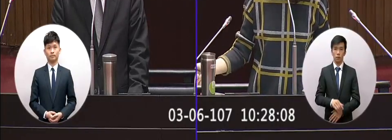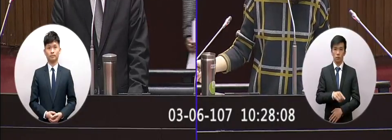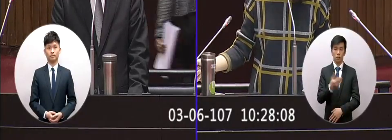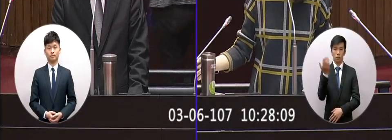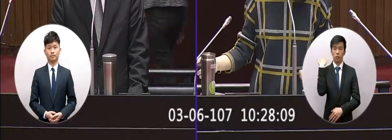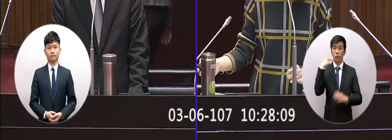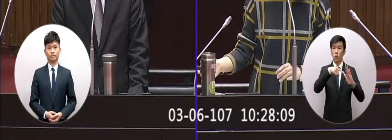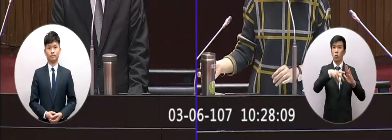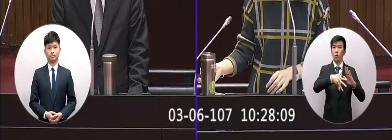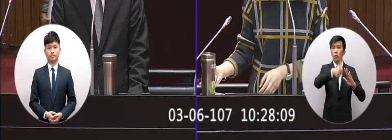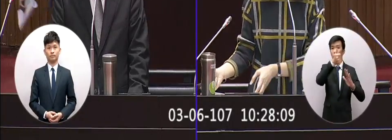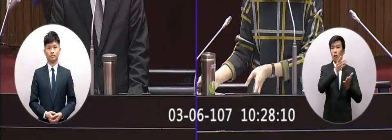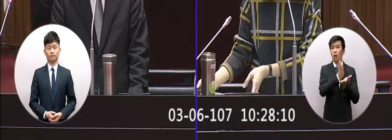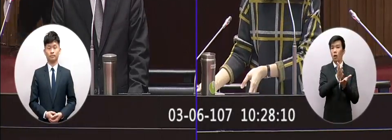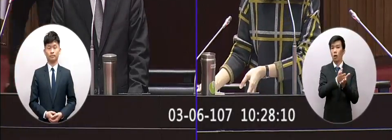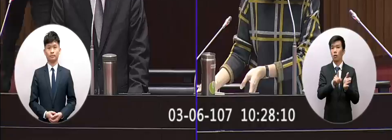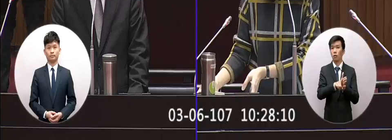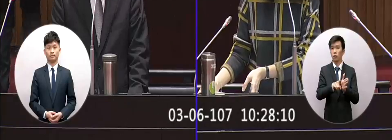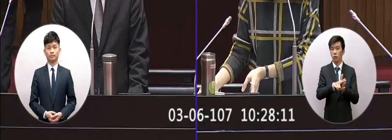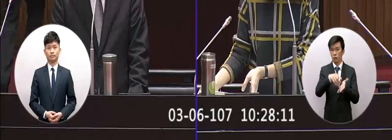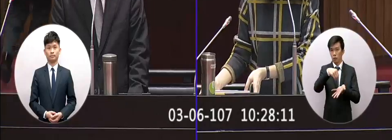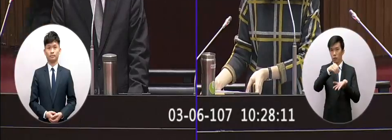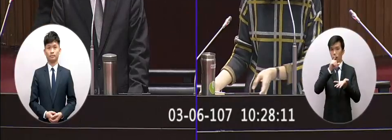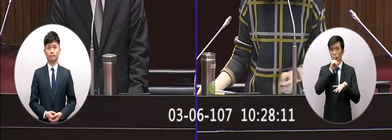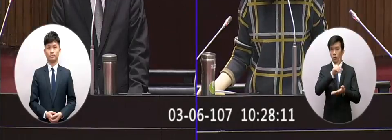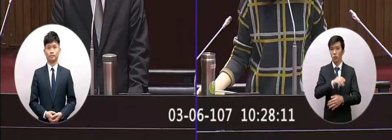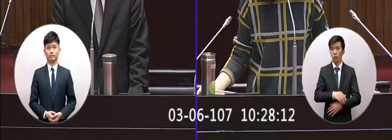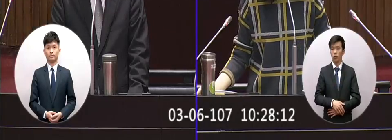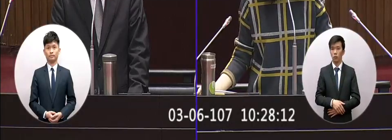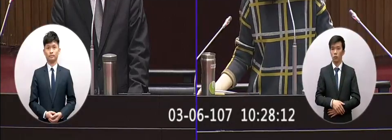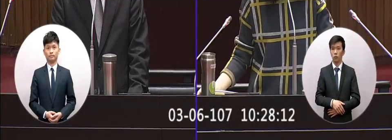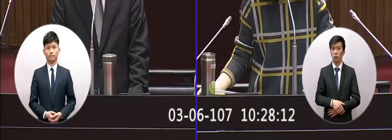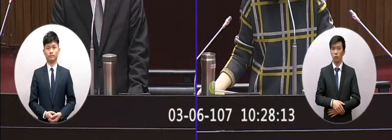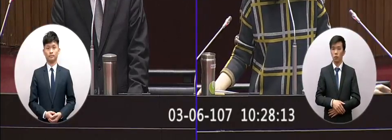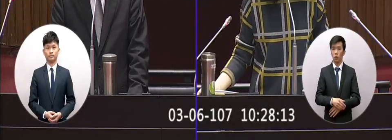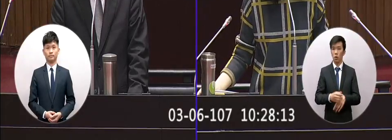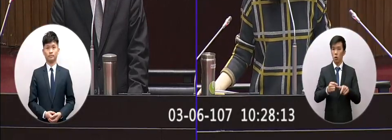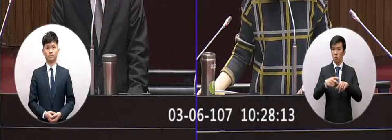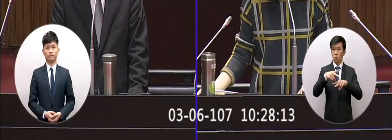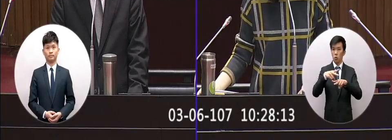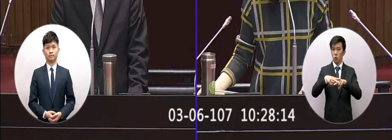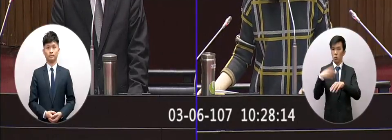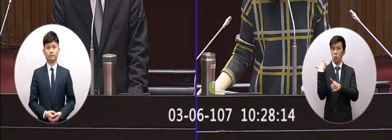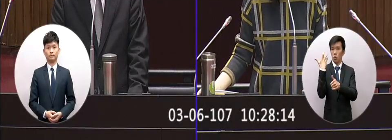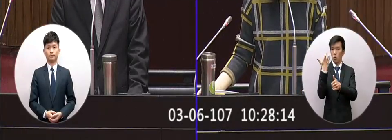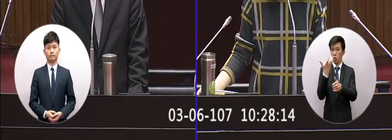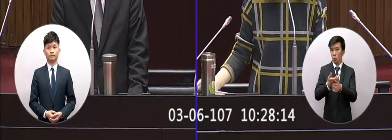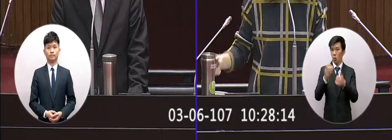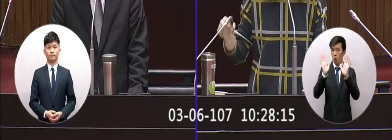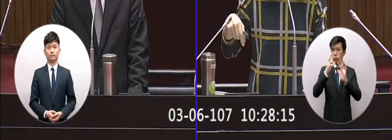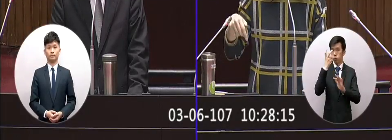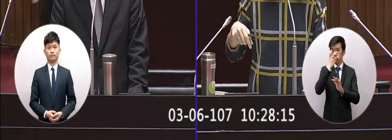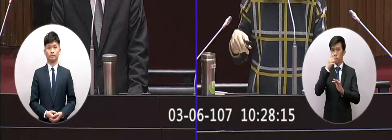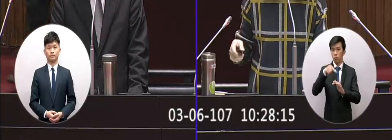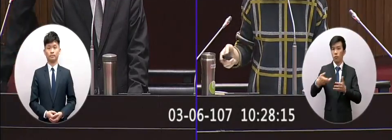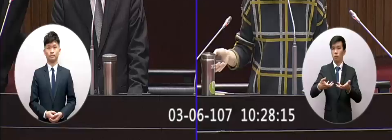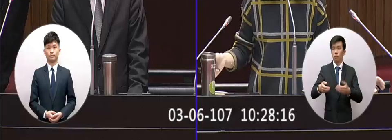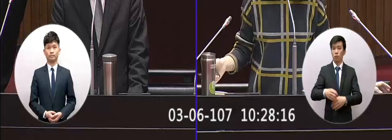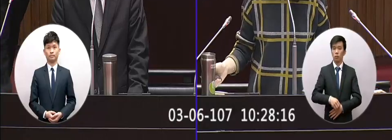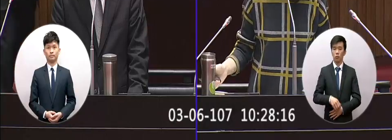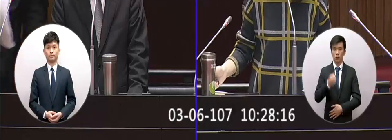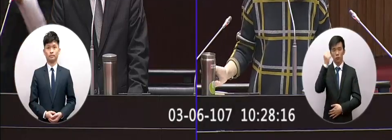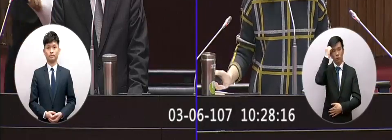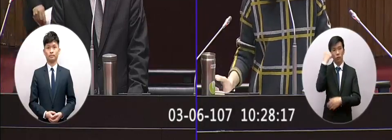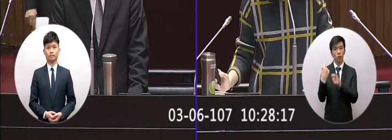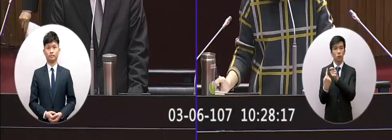告里面有提到在这个公共托育的部分去年我记得我站在这里的